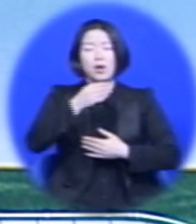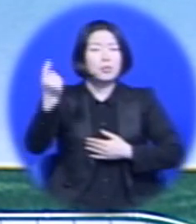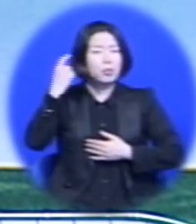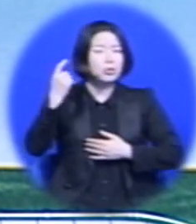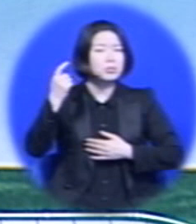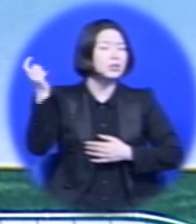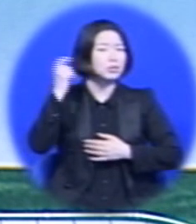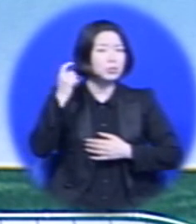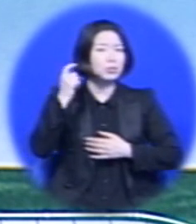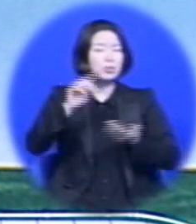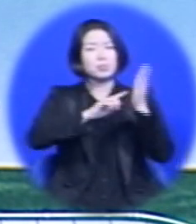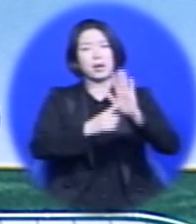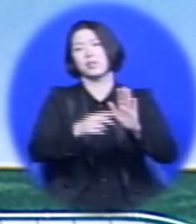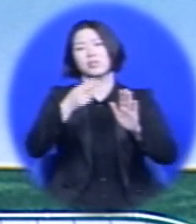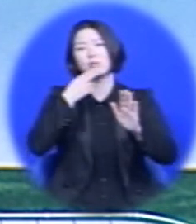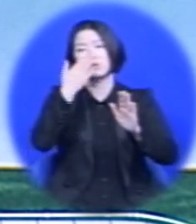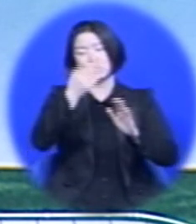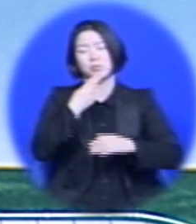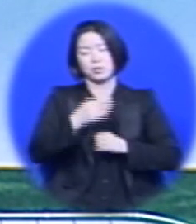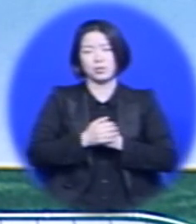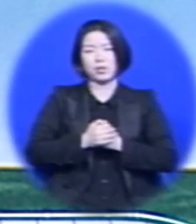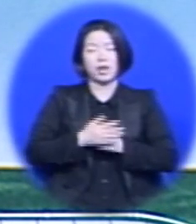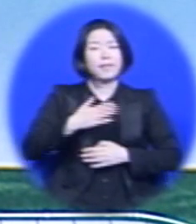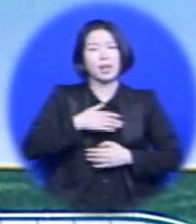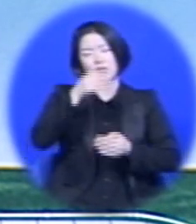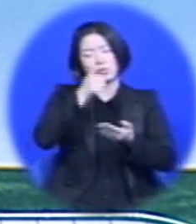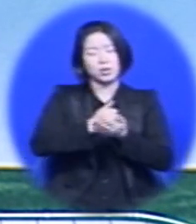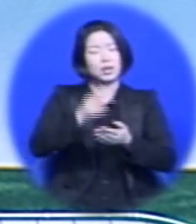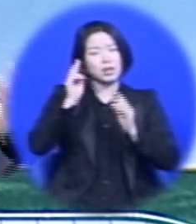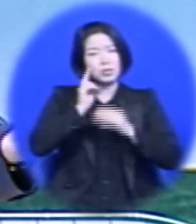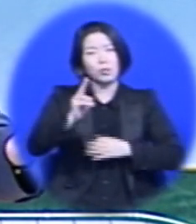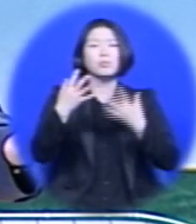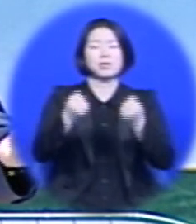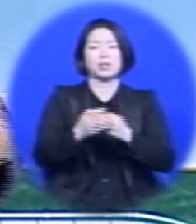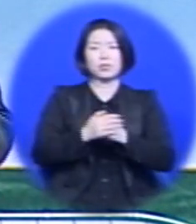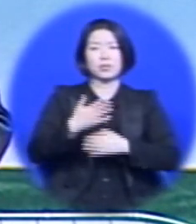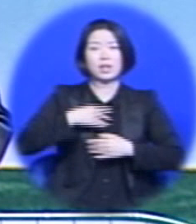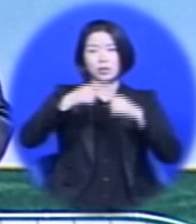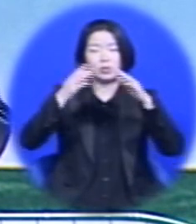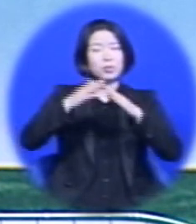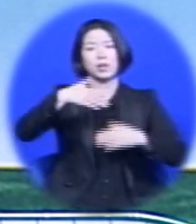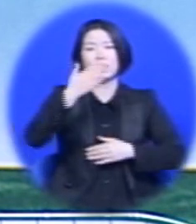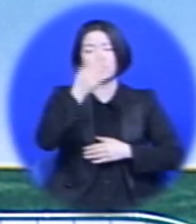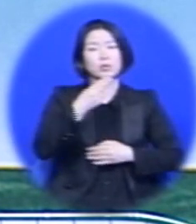할 수가 없습니다 그는 나는 죄가 너무 많아요 나는 교회 갈 수가 없어요 그 말은 그가 마음